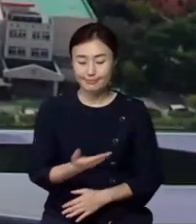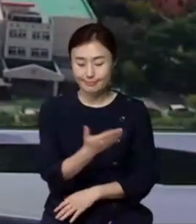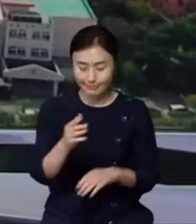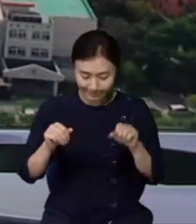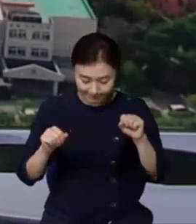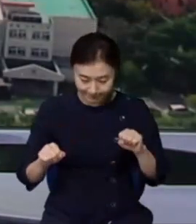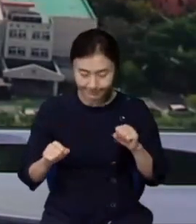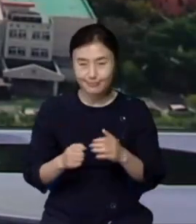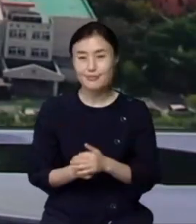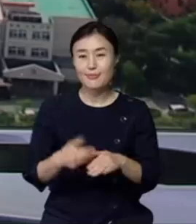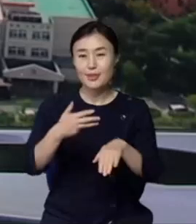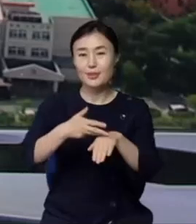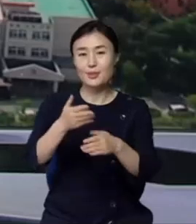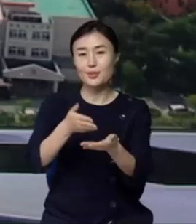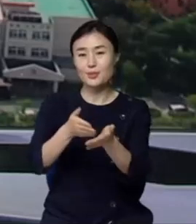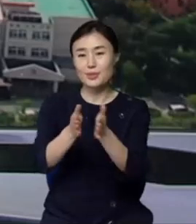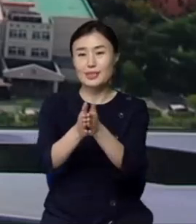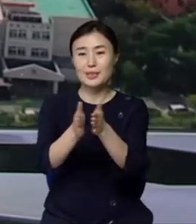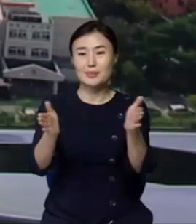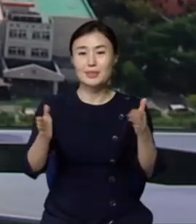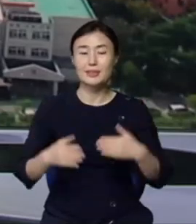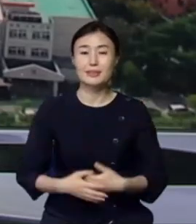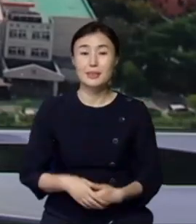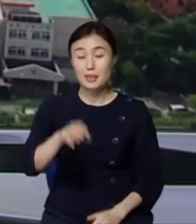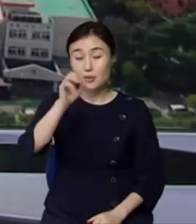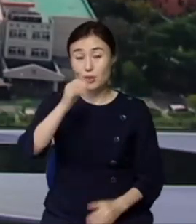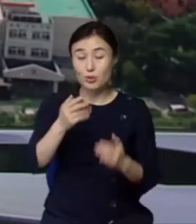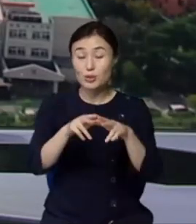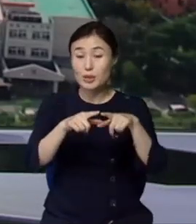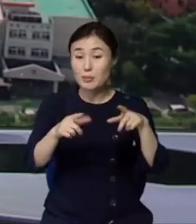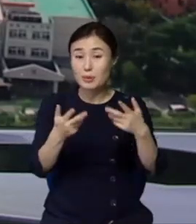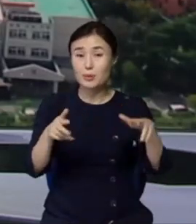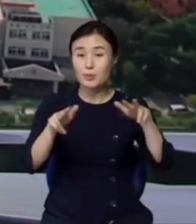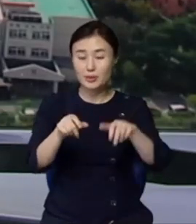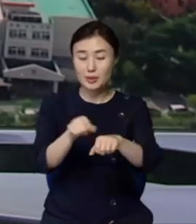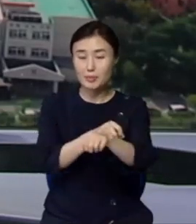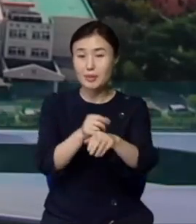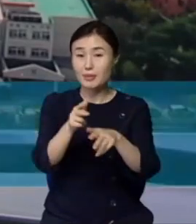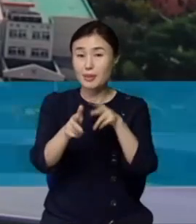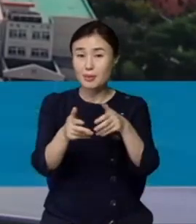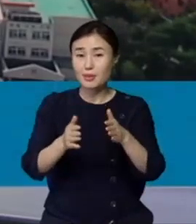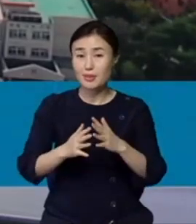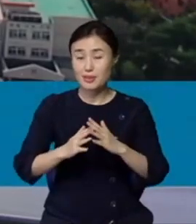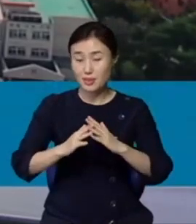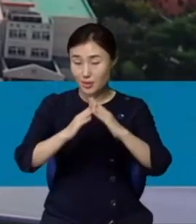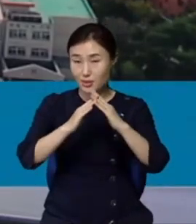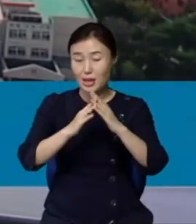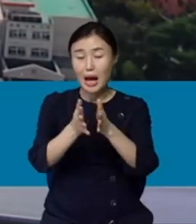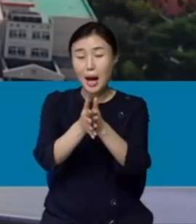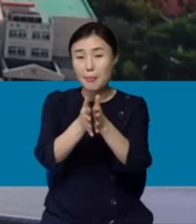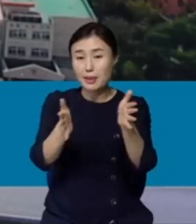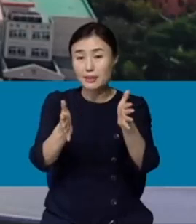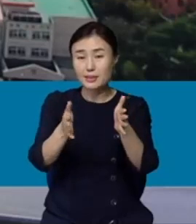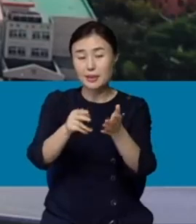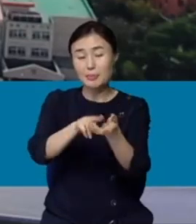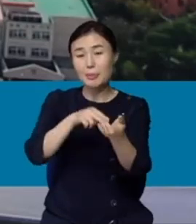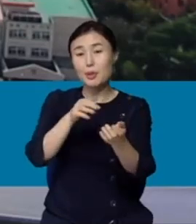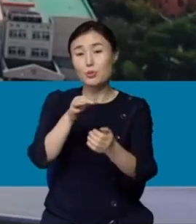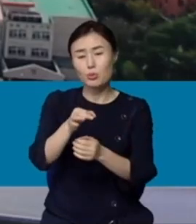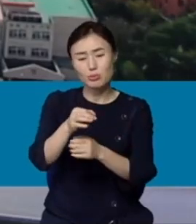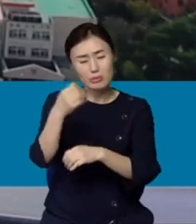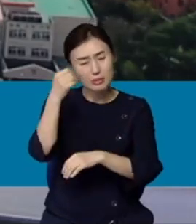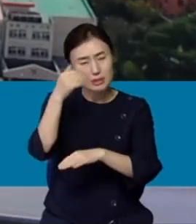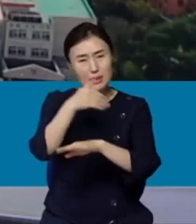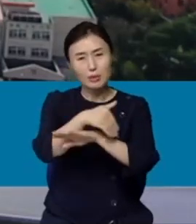여러분 안녕하십니까? KBC 8시 뉴스입니다. 광주 민간공원 특례사업으로 지어지는 아파트의 분양가가 당초 예상했던